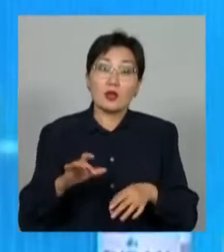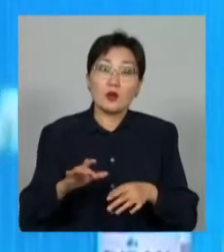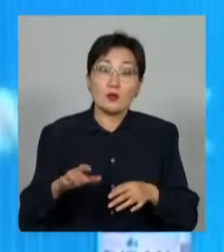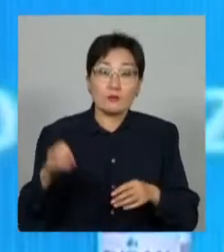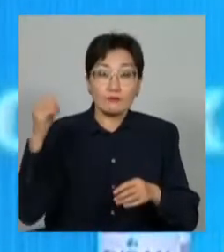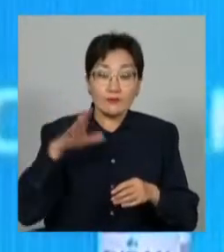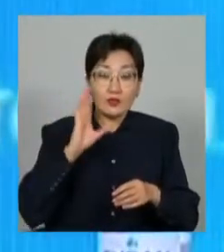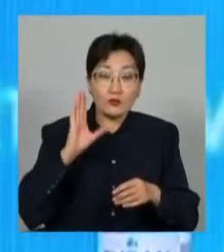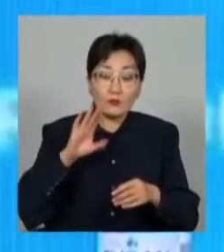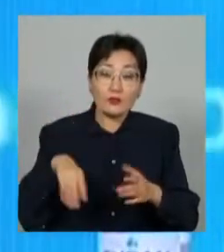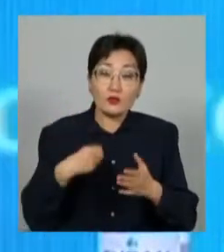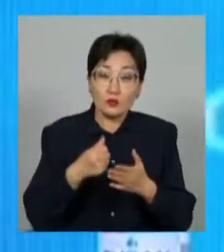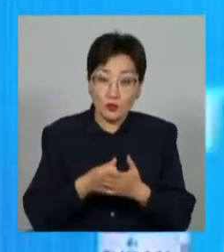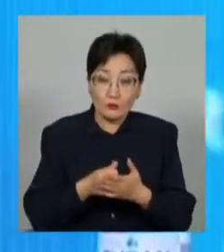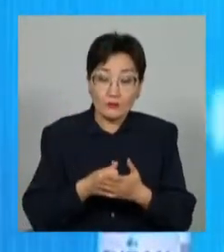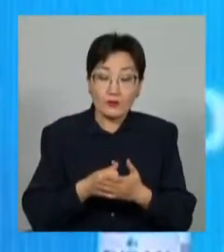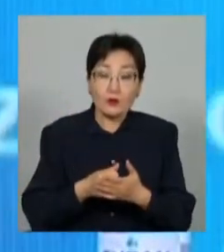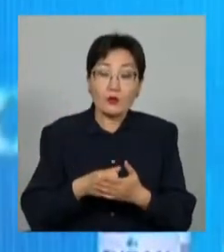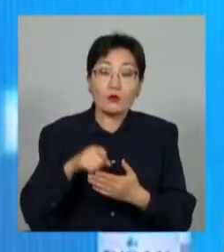коммуналдық төлемдер бойынша